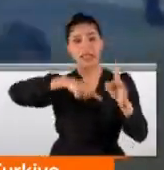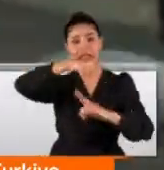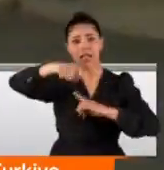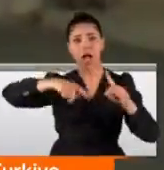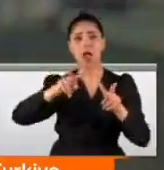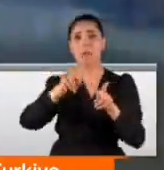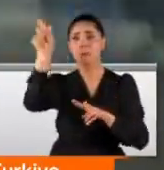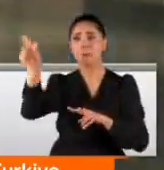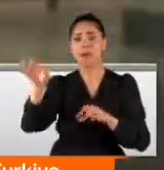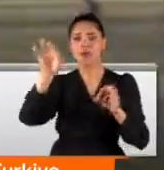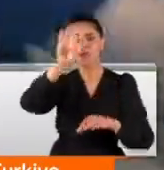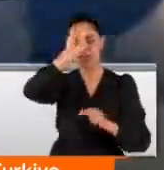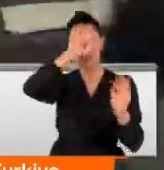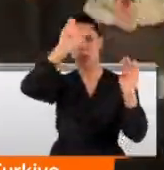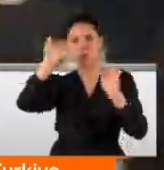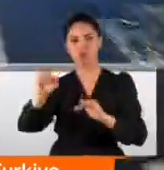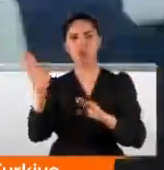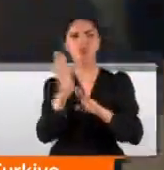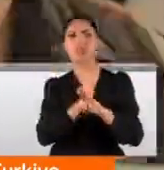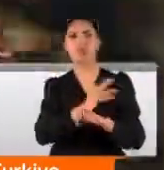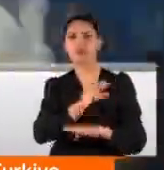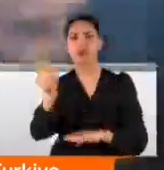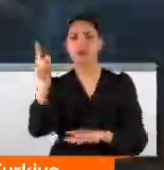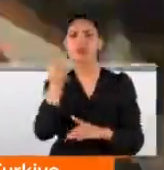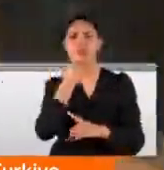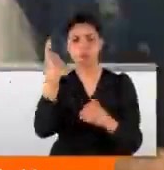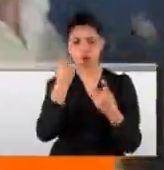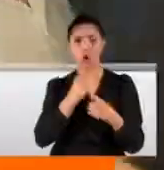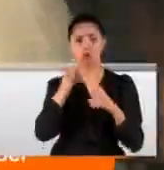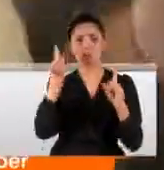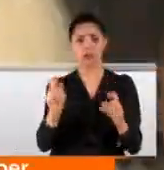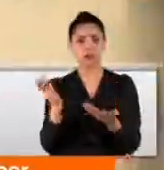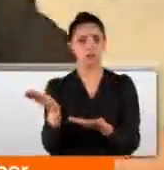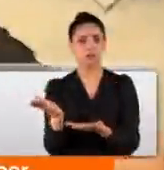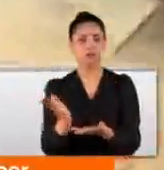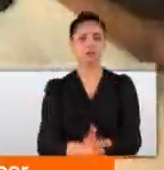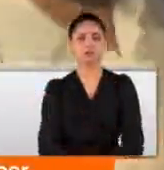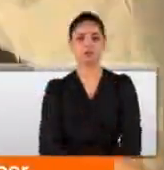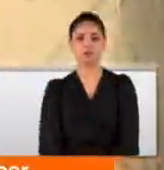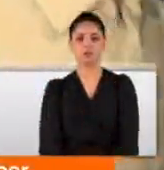Mehmet Aydın Artık ıstanbul'da şey söyleyecek misiniz